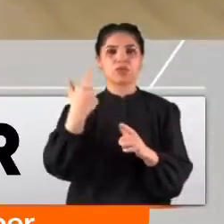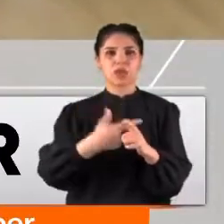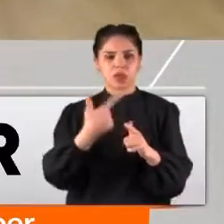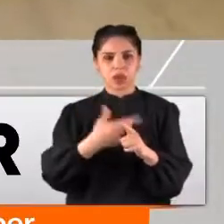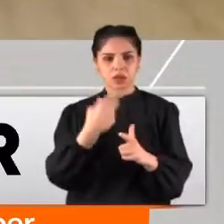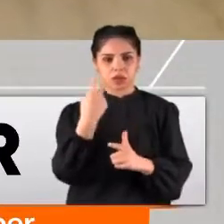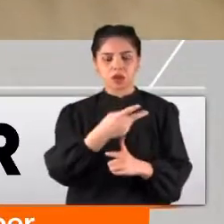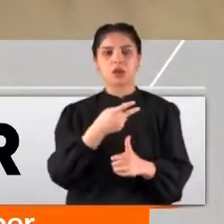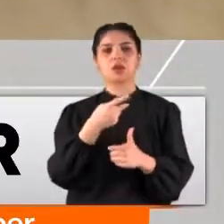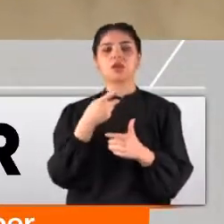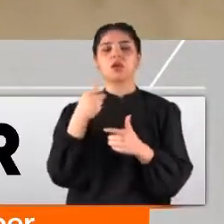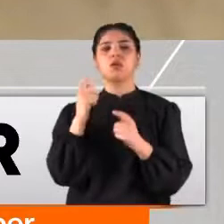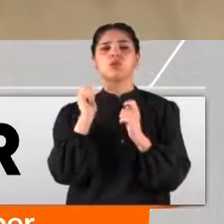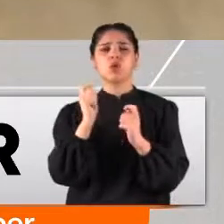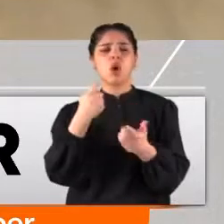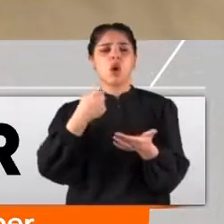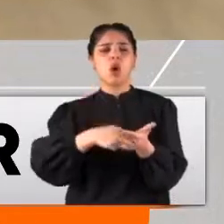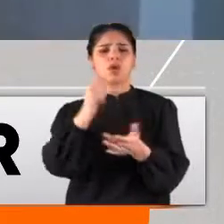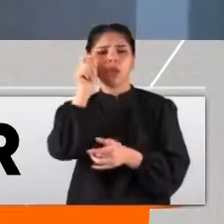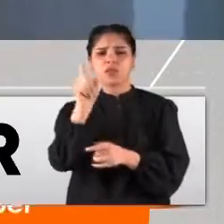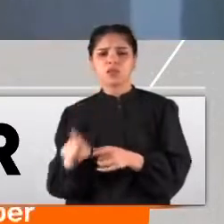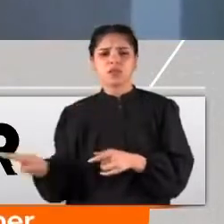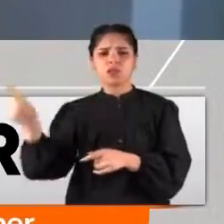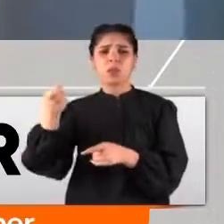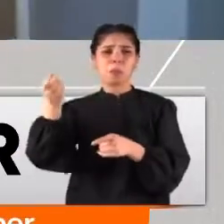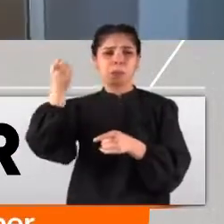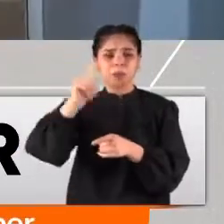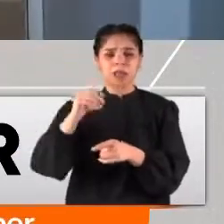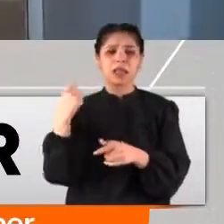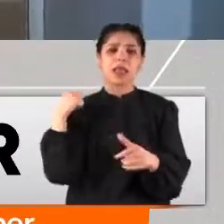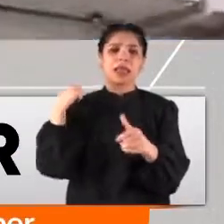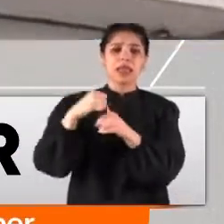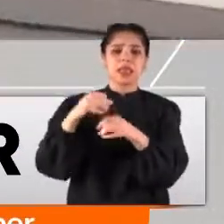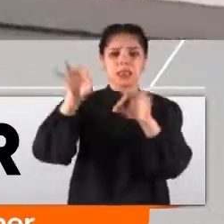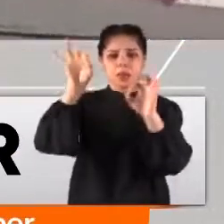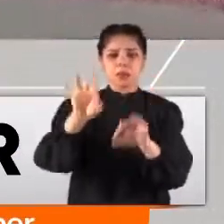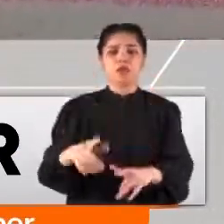kirasını zor bela ödeyen insanların tekrardan yeni baştan bir kira